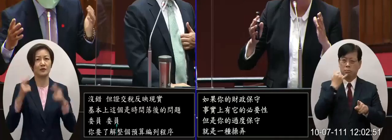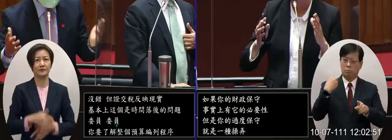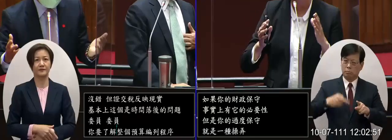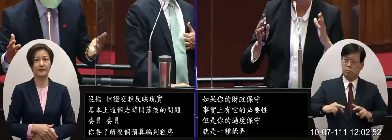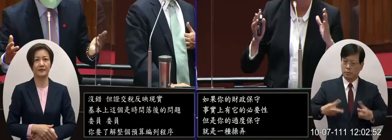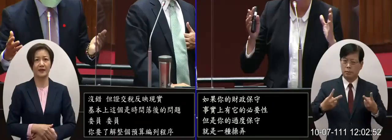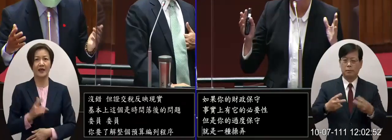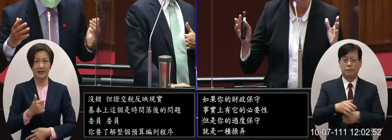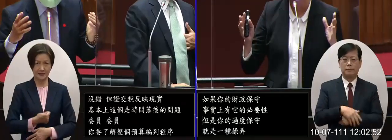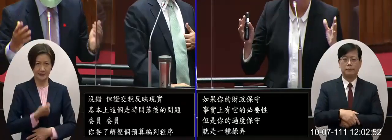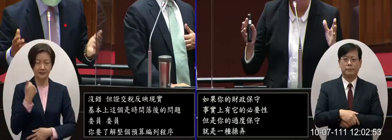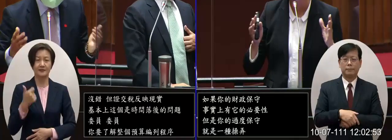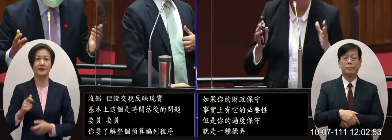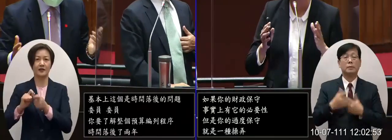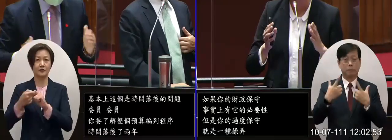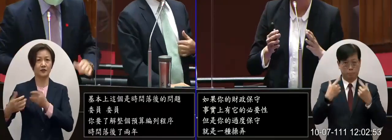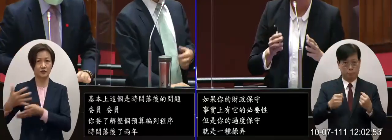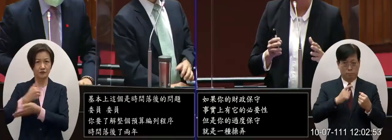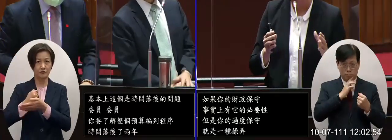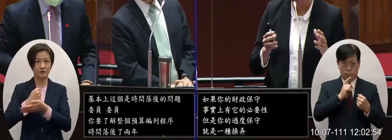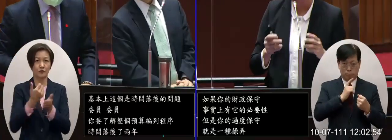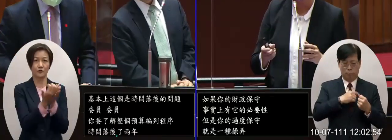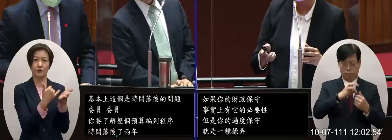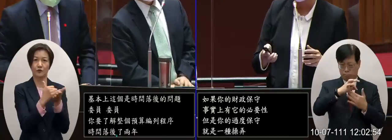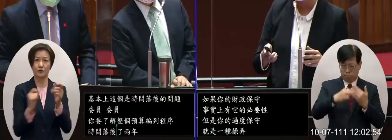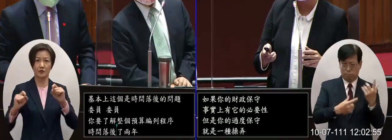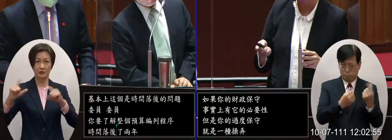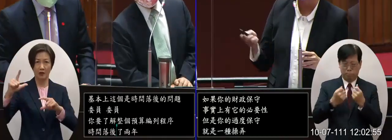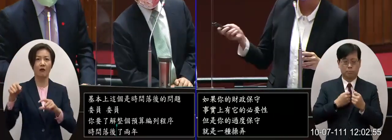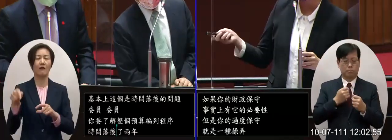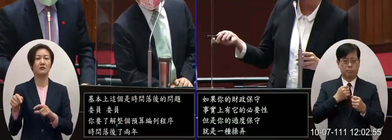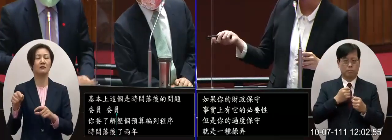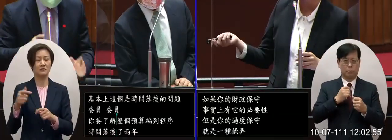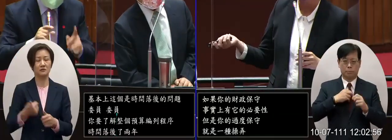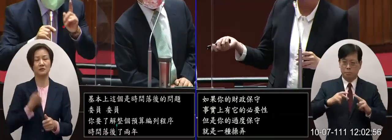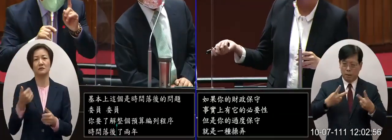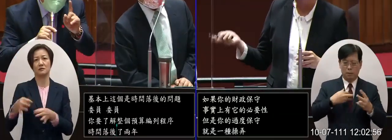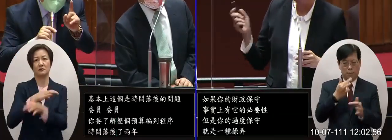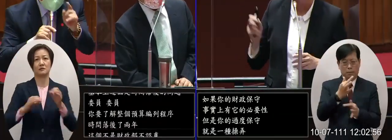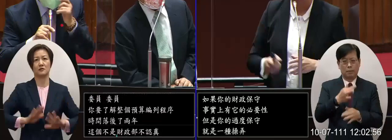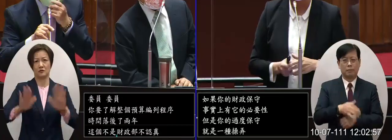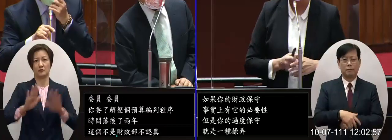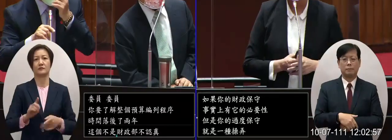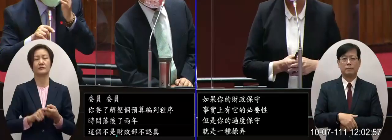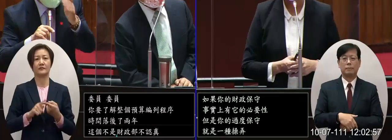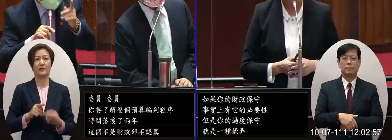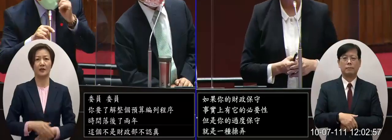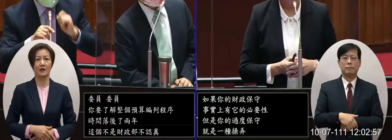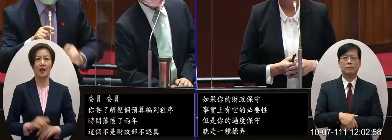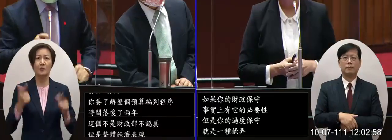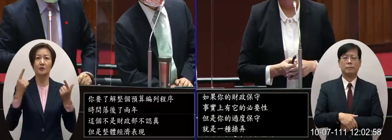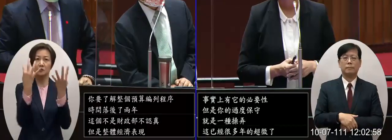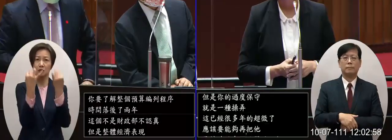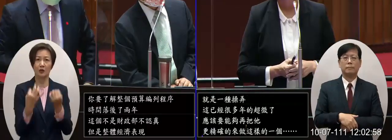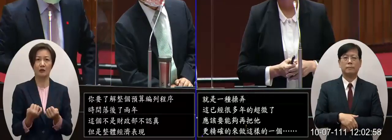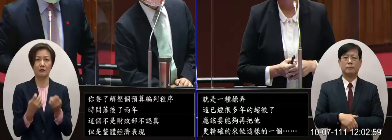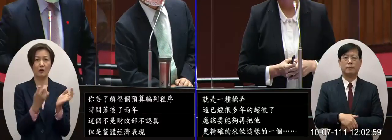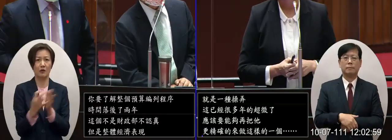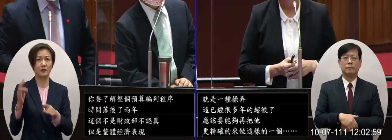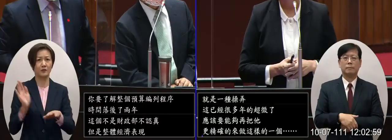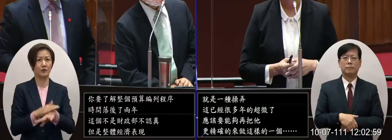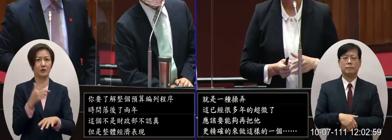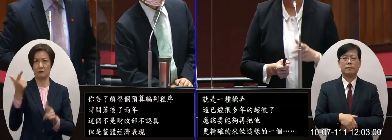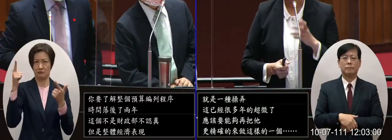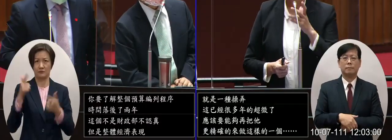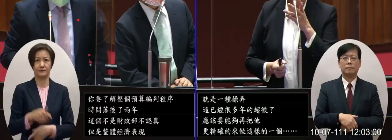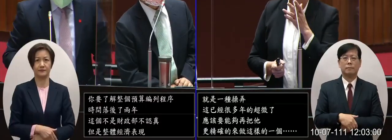在税收比预算数多，你不能否定 这样 一个情况。你不能把一句话说是数字管理失灵来否定